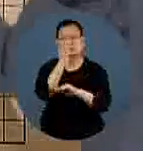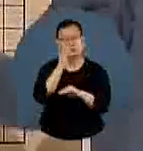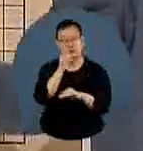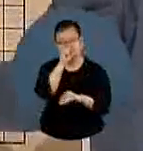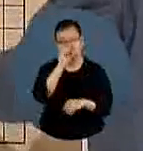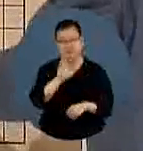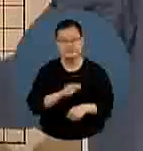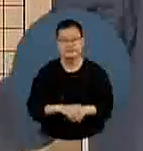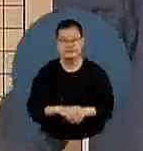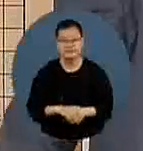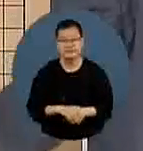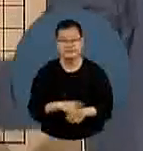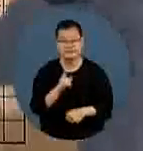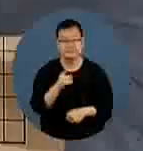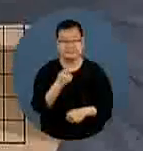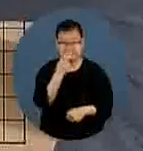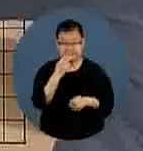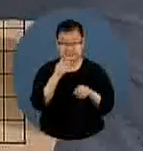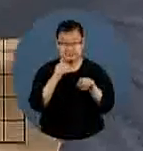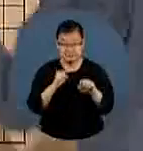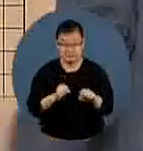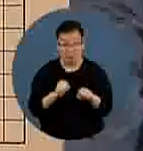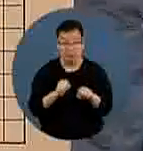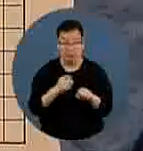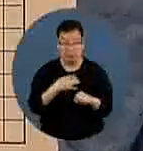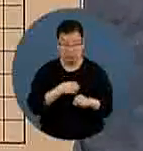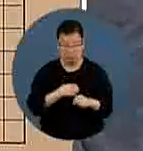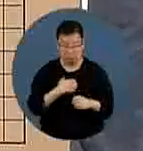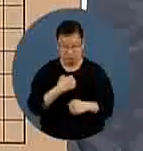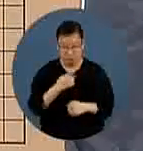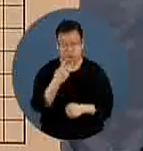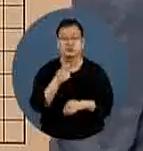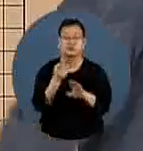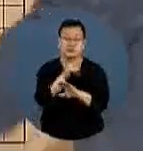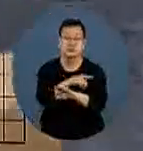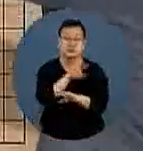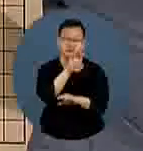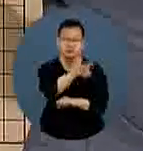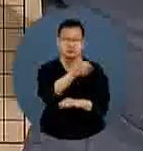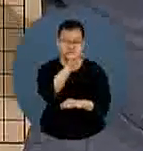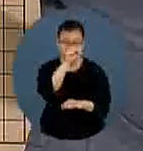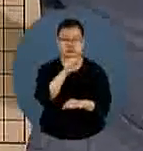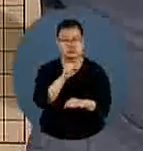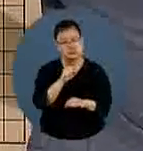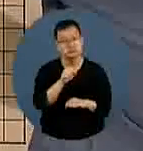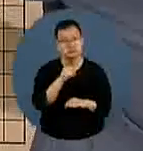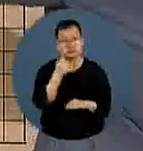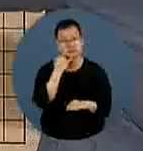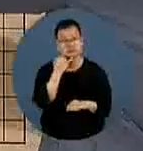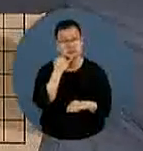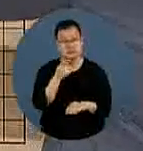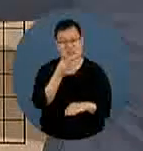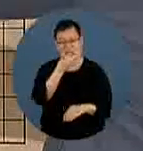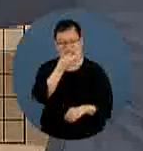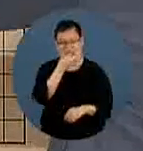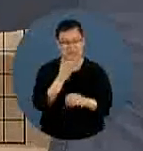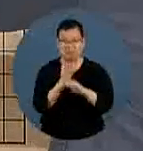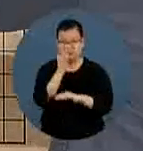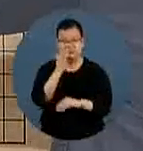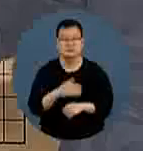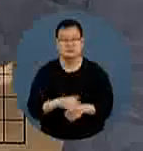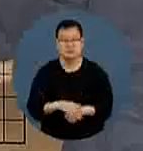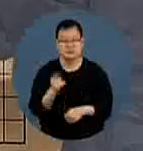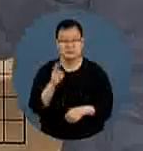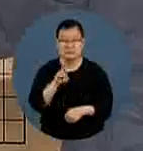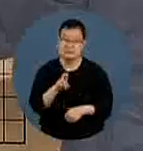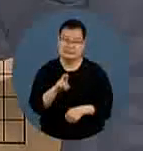그리고 지키면은 선수를 잡고 혼자 좋은 곳을 다둘 수는 없습니다. 그리고 이런 정도 지키면 되는데 욕심이죠. 이렇게